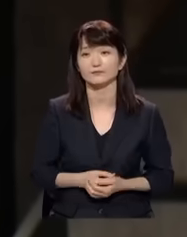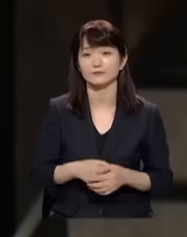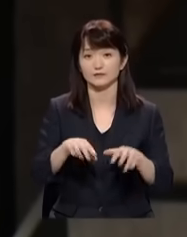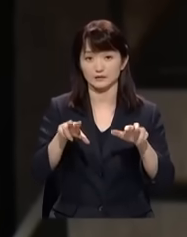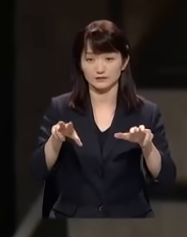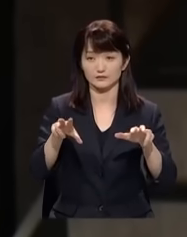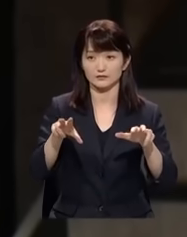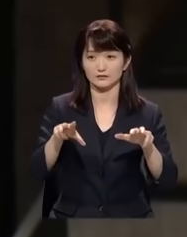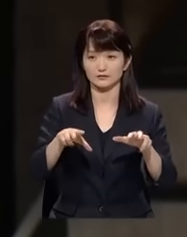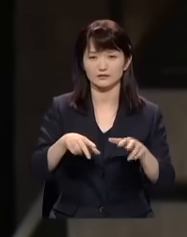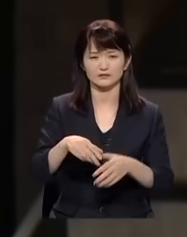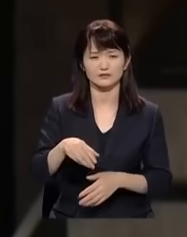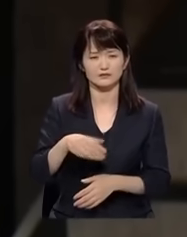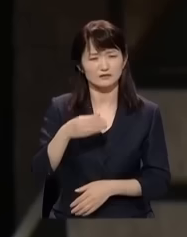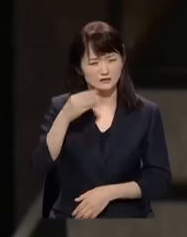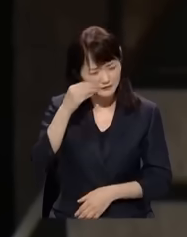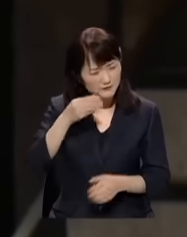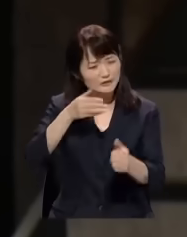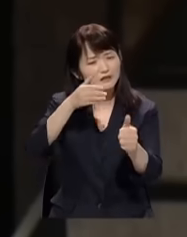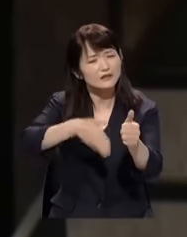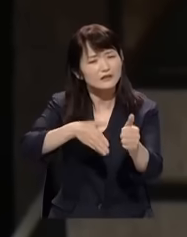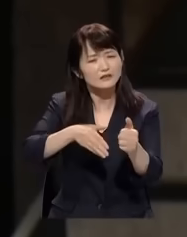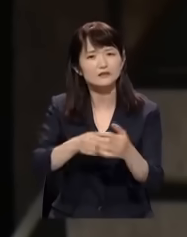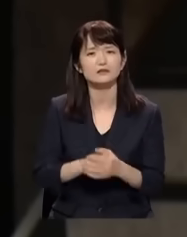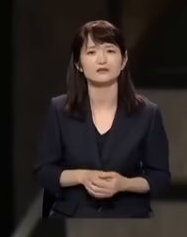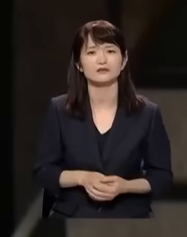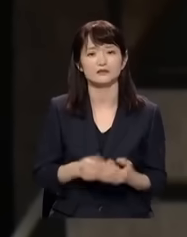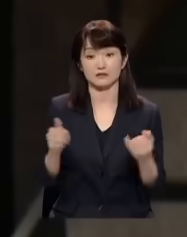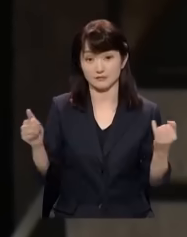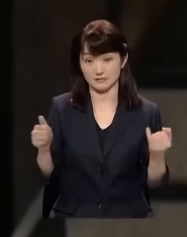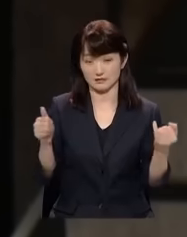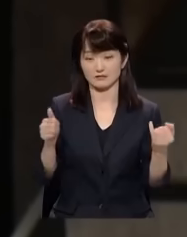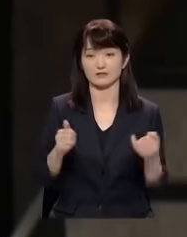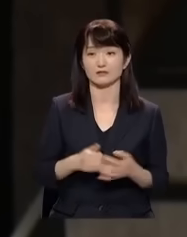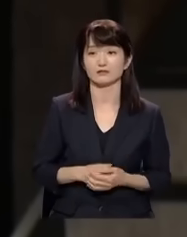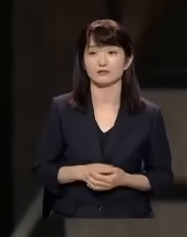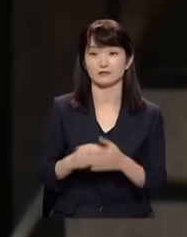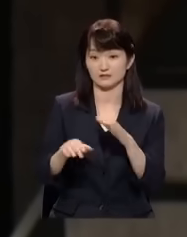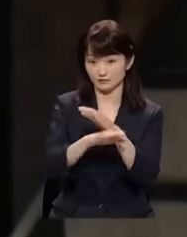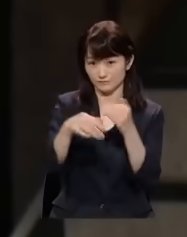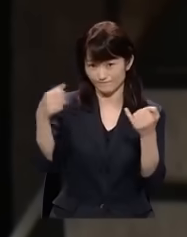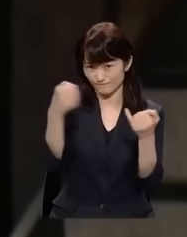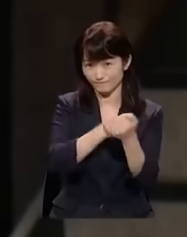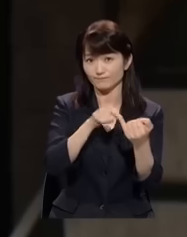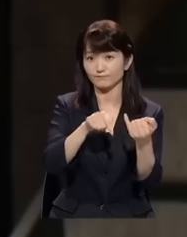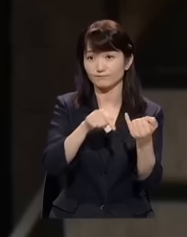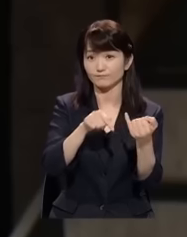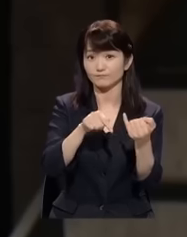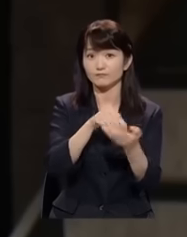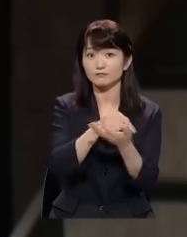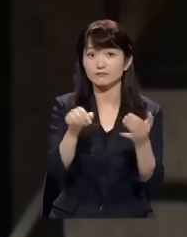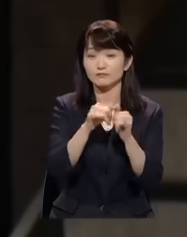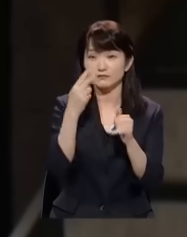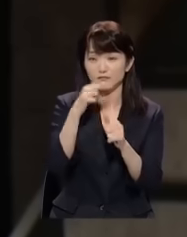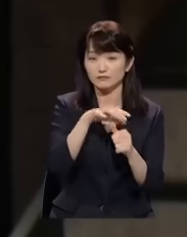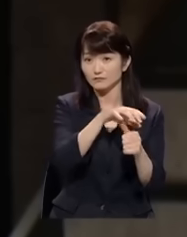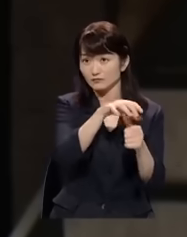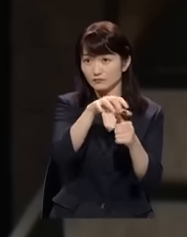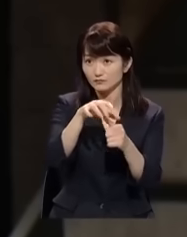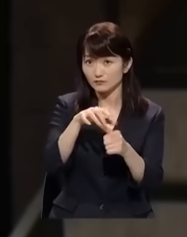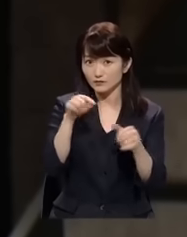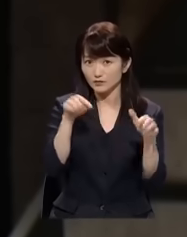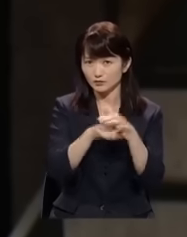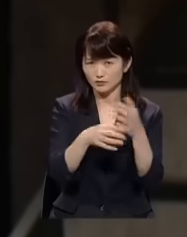지금 이렇게 간곡하게 부탁하듯이 정말로 별거 아시고 제가 봤을 때 가정폭력이 있으면 가정폭력에 피해자 보호 조치가